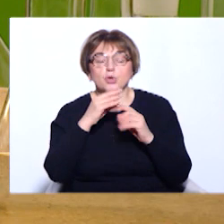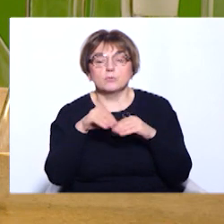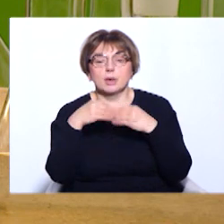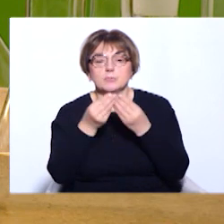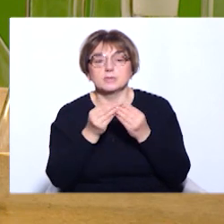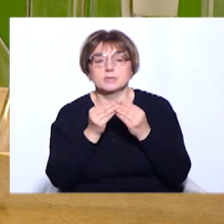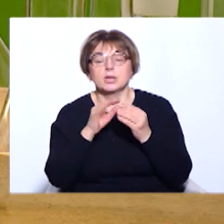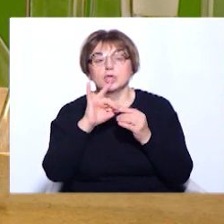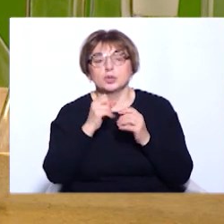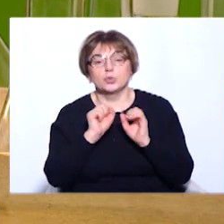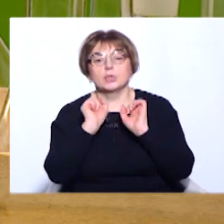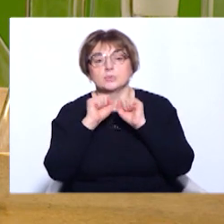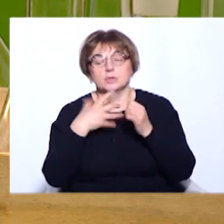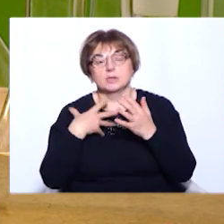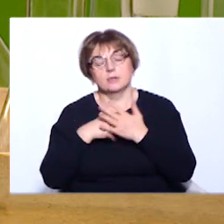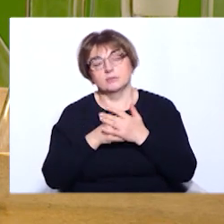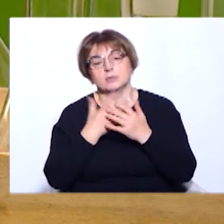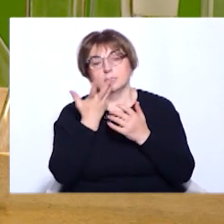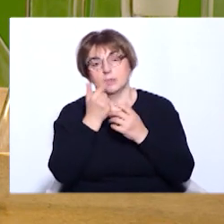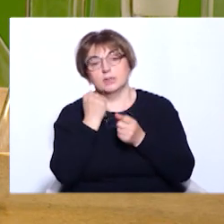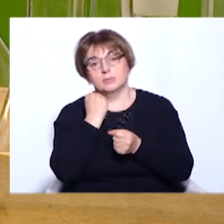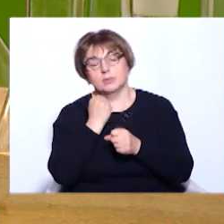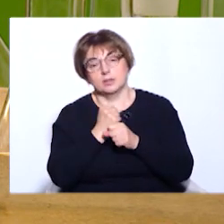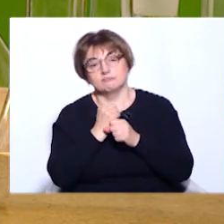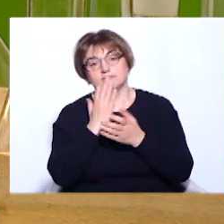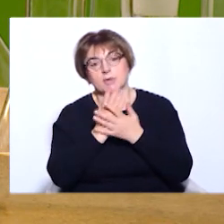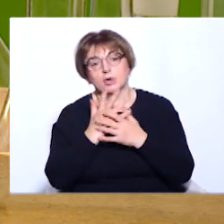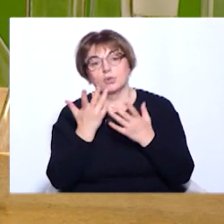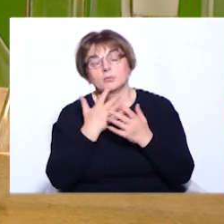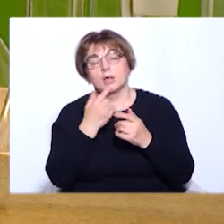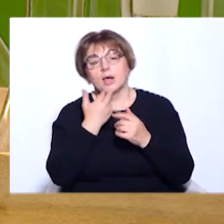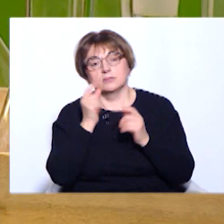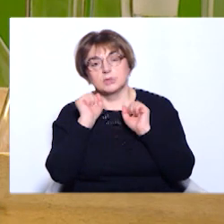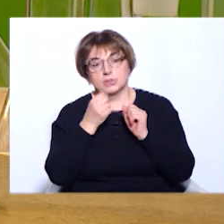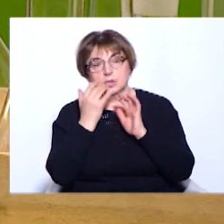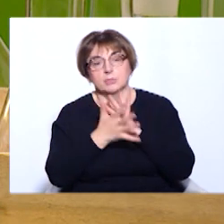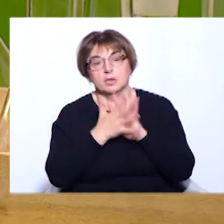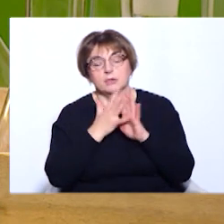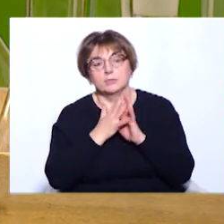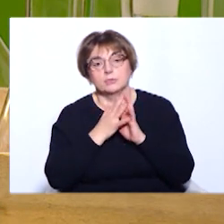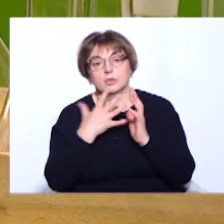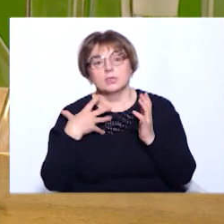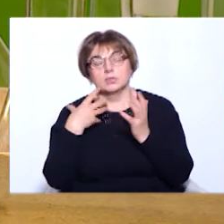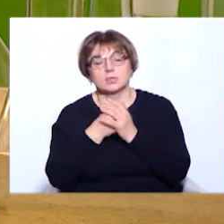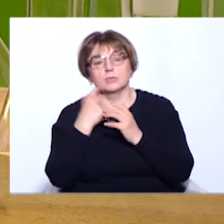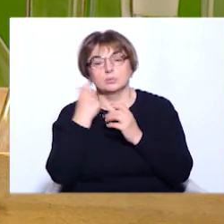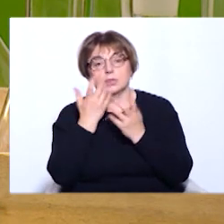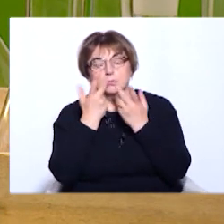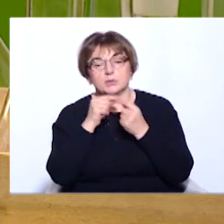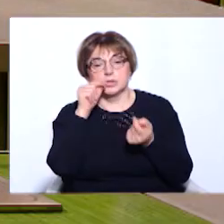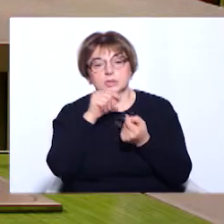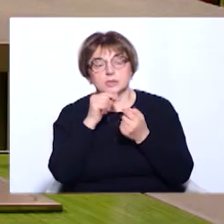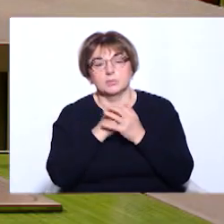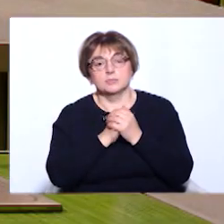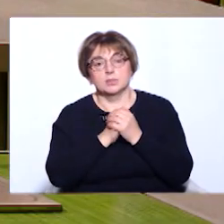იგი, იონებს თავისი შეფერილობა გააჩნიათ, რომლებიც შეიძლება ამოვიცნოთ კიდევაც საკუთარი შეფერილობიდან